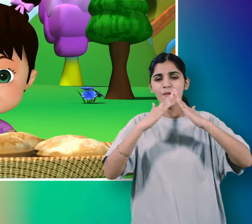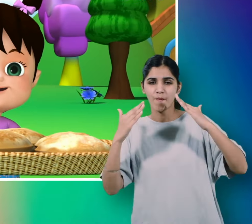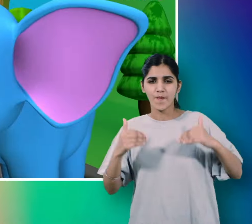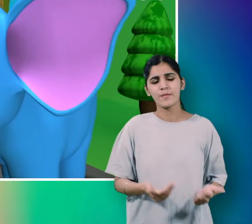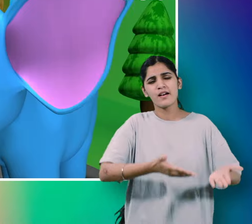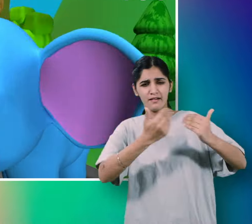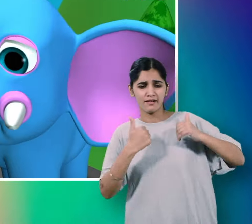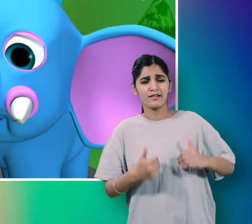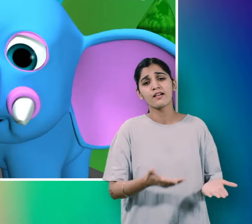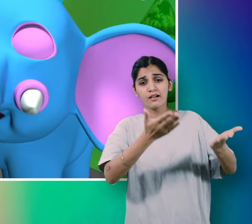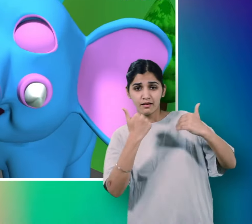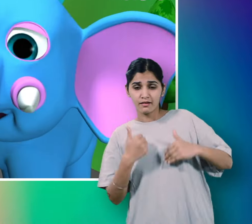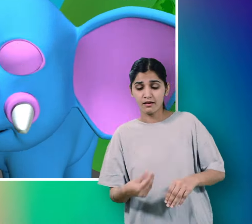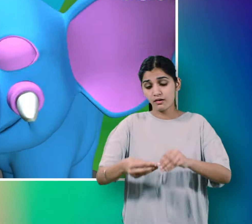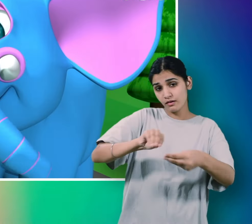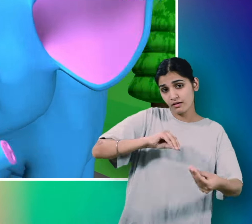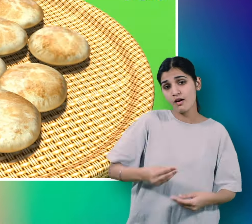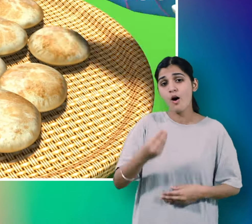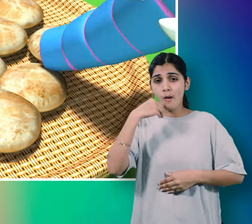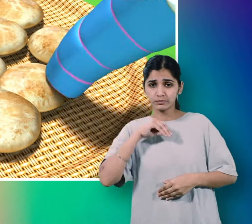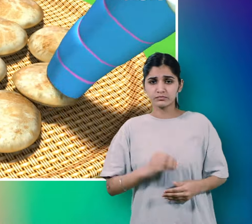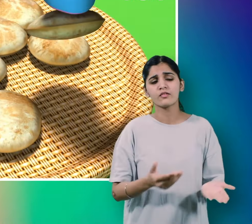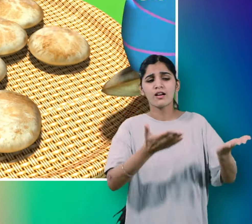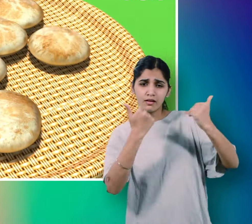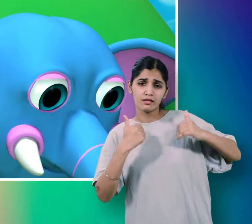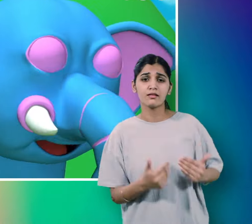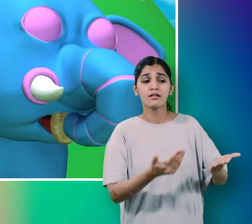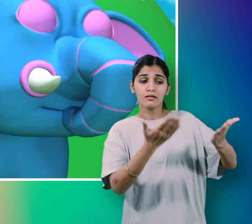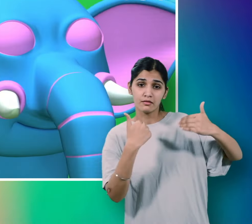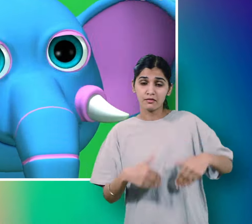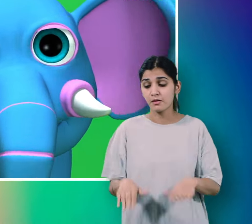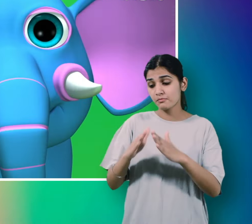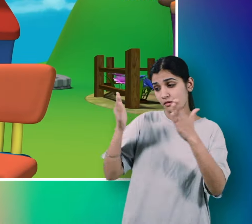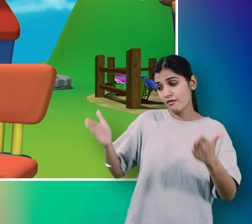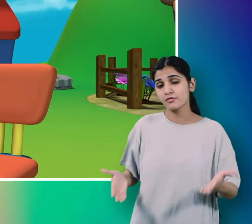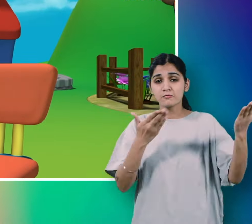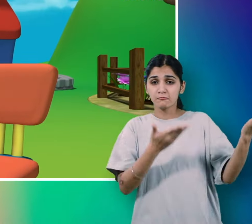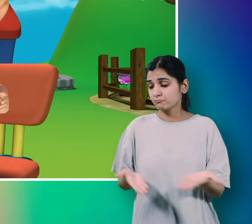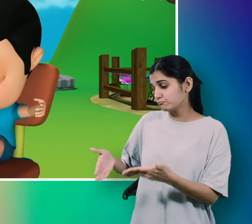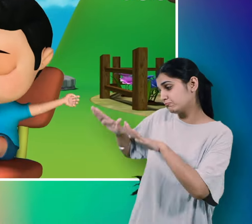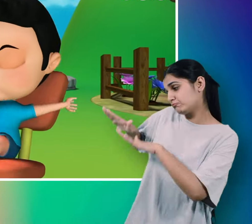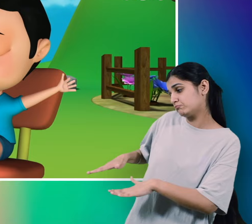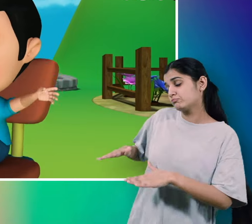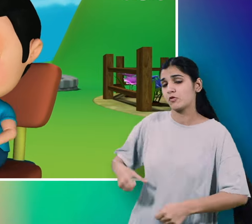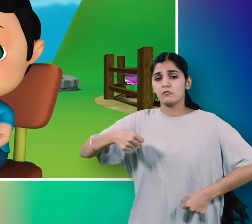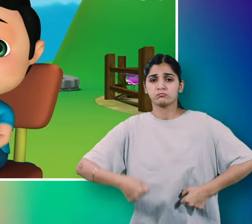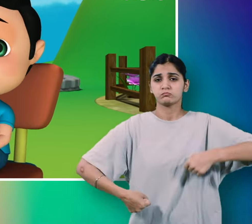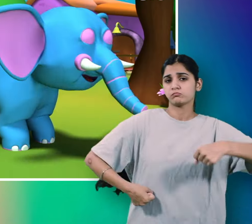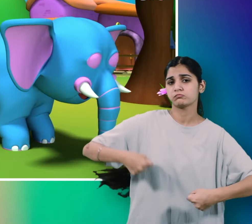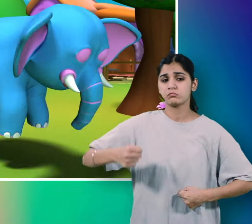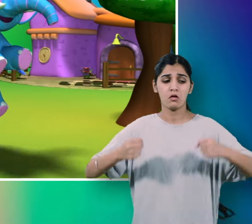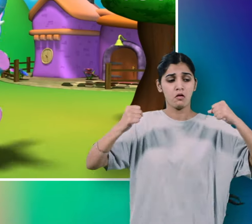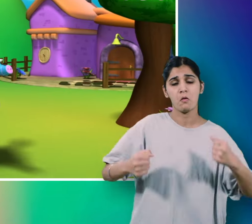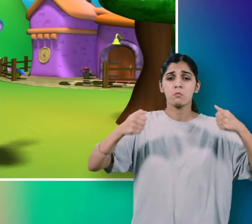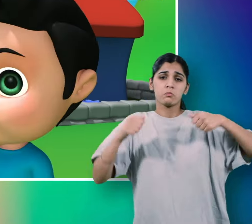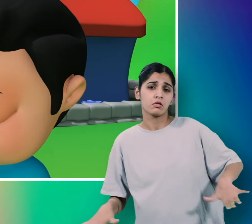ना मेरे घर भी आओ ना हलवा पूरी खाओ ना आओ बैठो कुर्सी पर